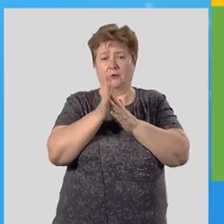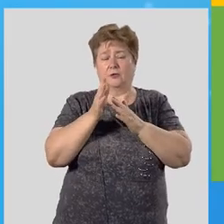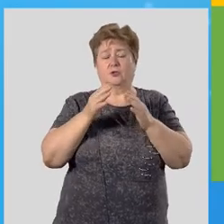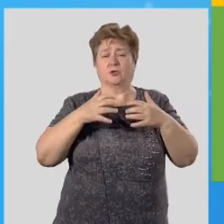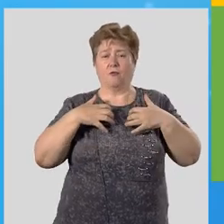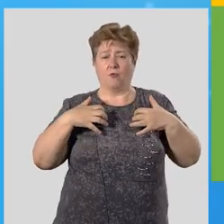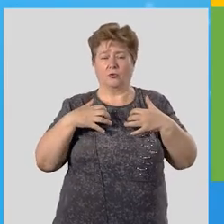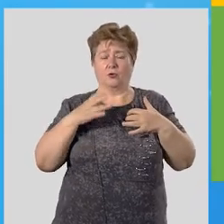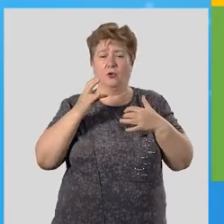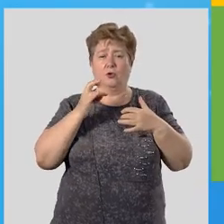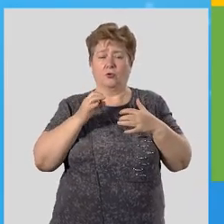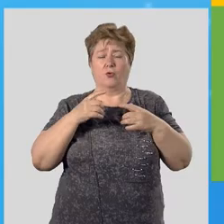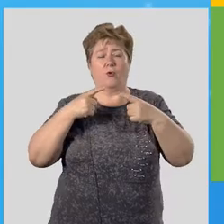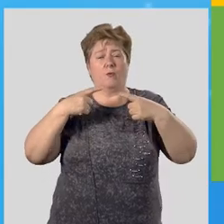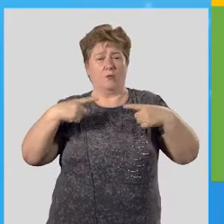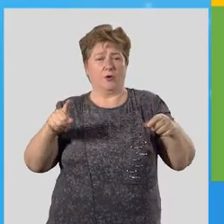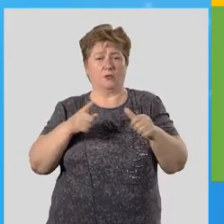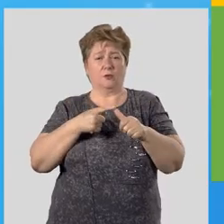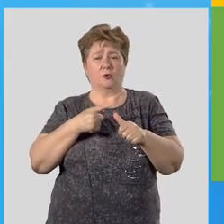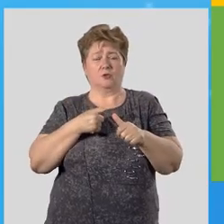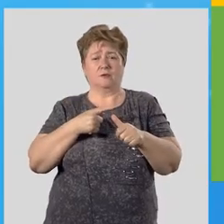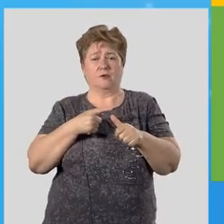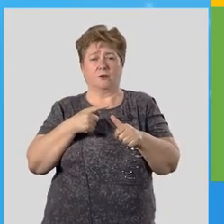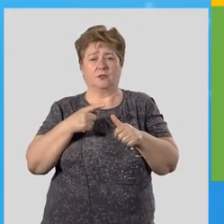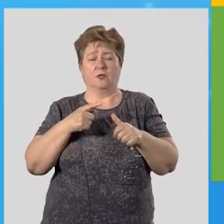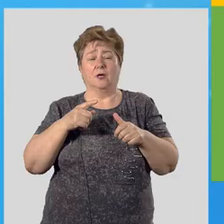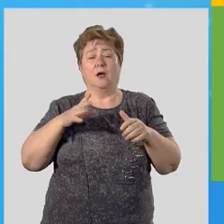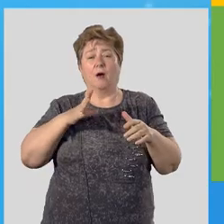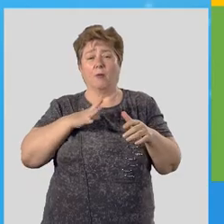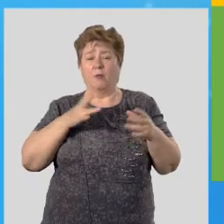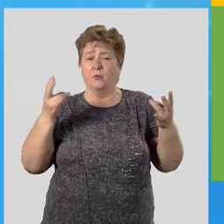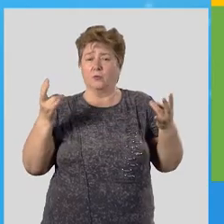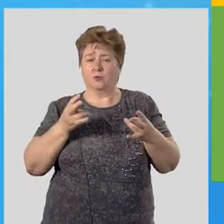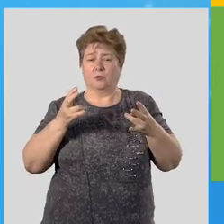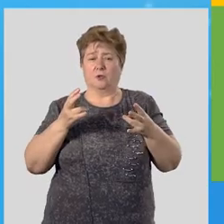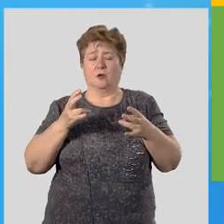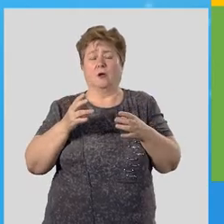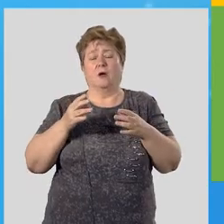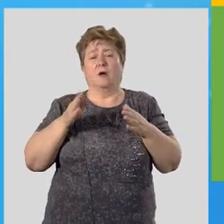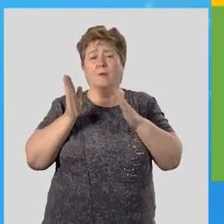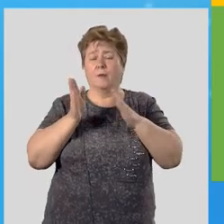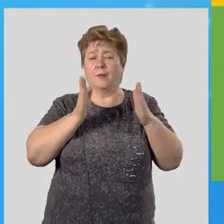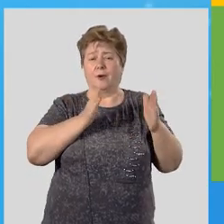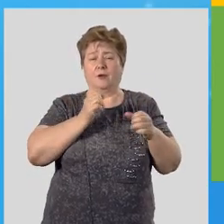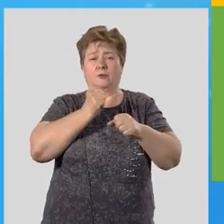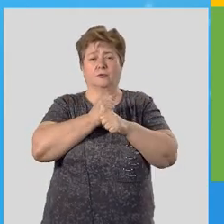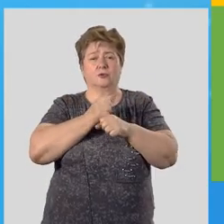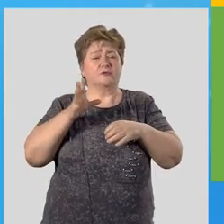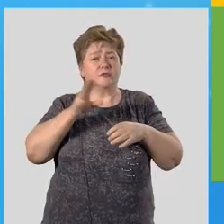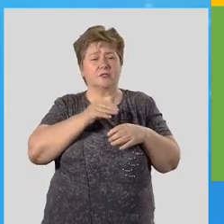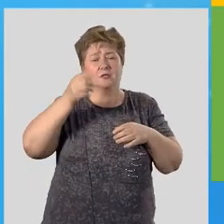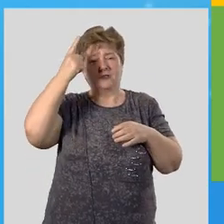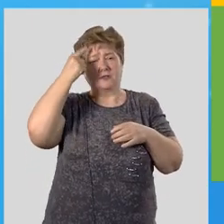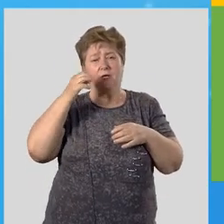и животные назывались у них по-разному. Нужно было привести в порядок все